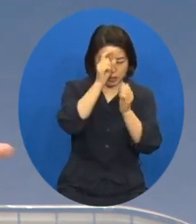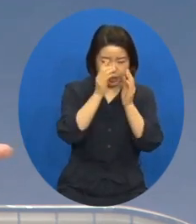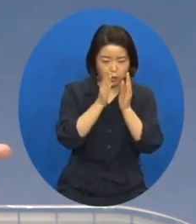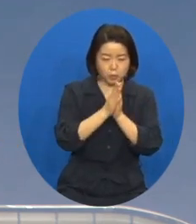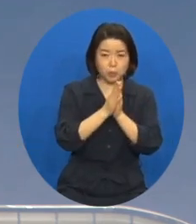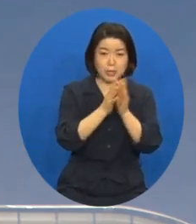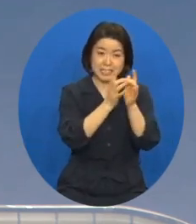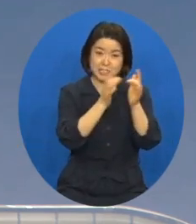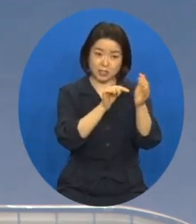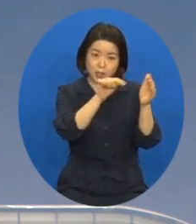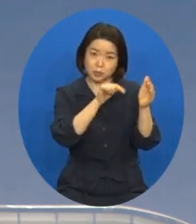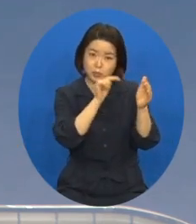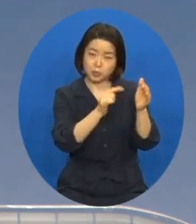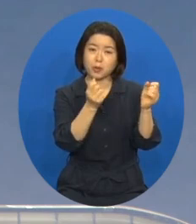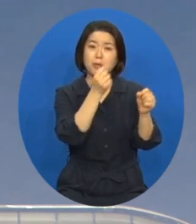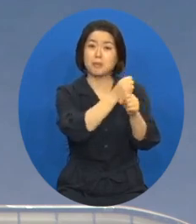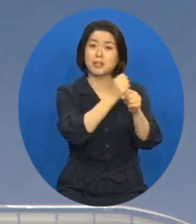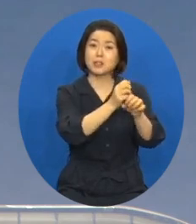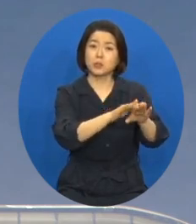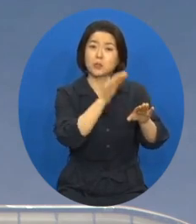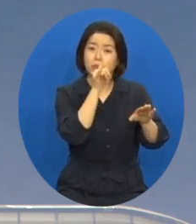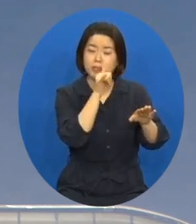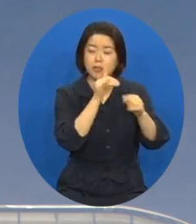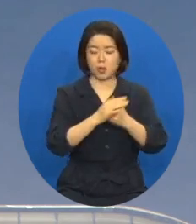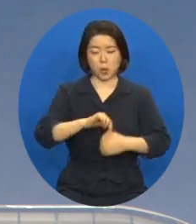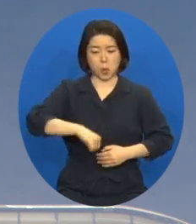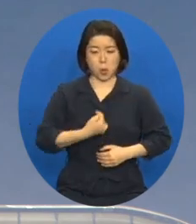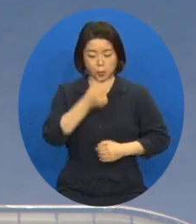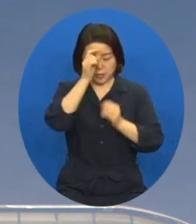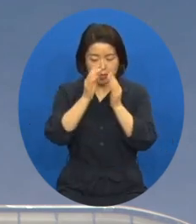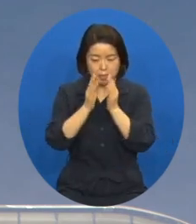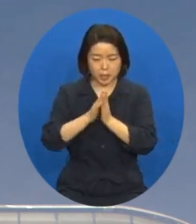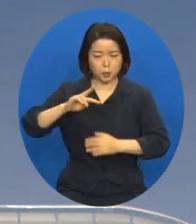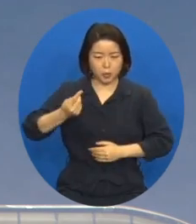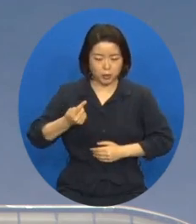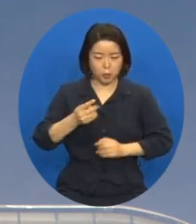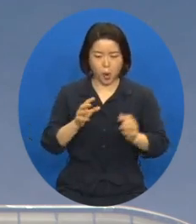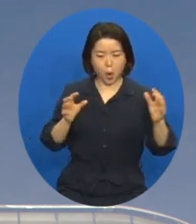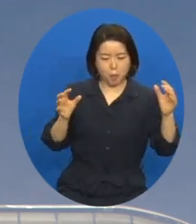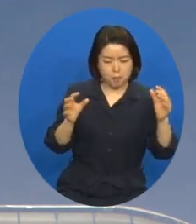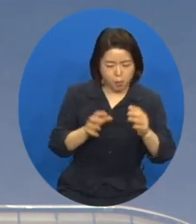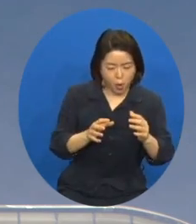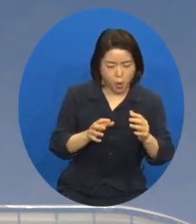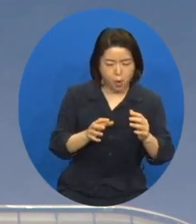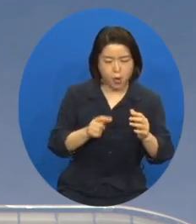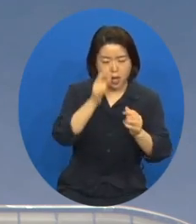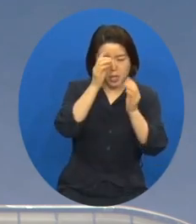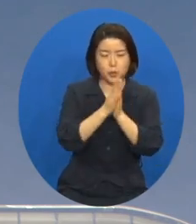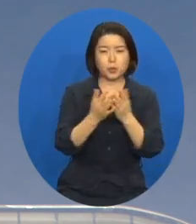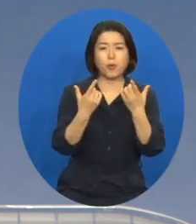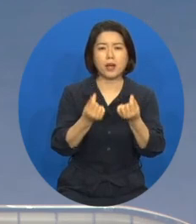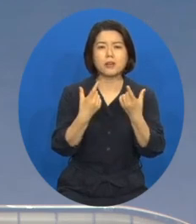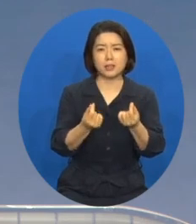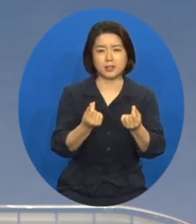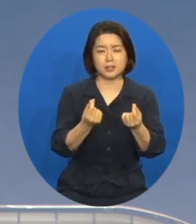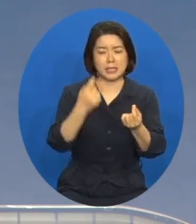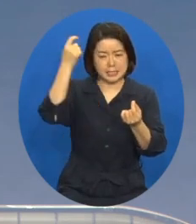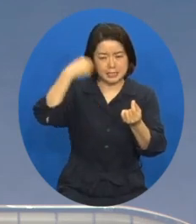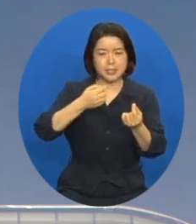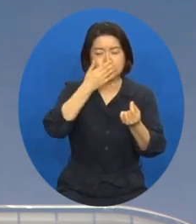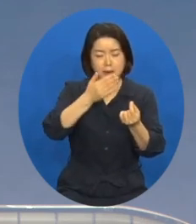만들어주셔서 혼자서 기도해도 함께 모여 기도하는 것 같은 그런 역사를 이루게